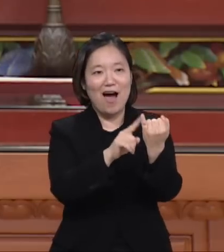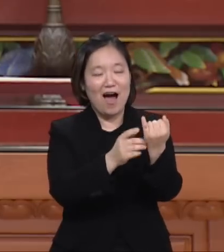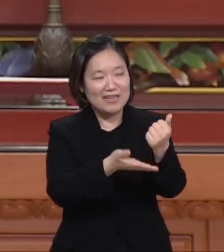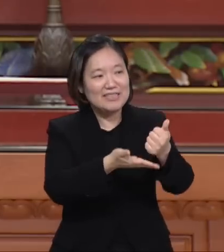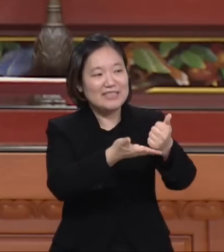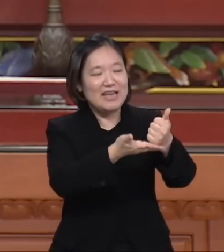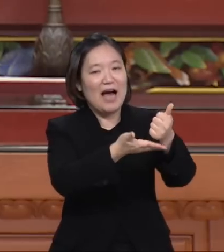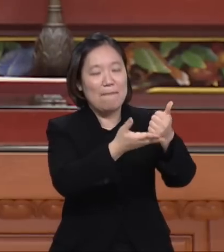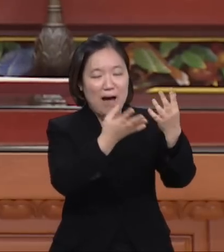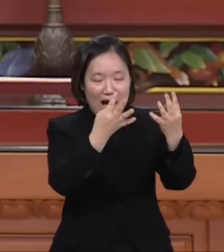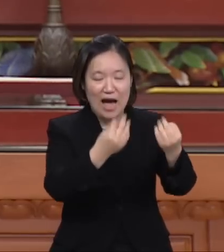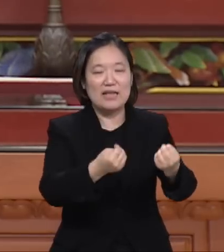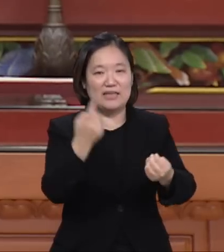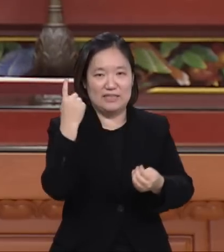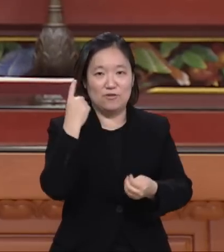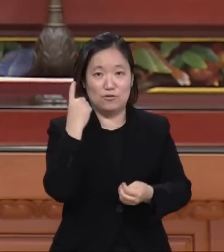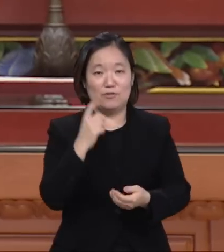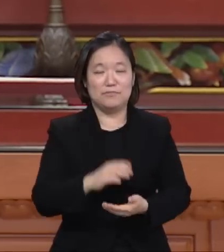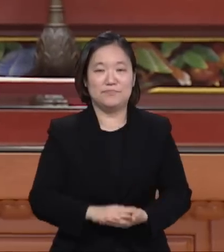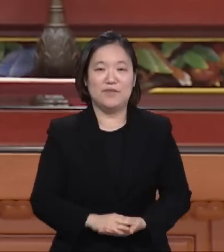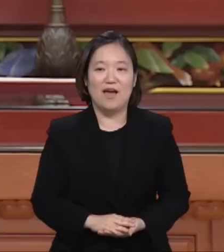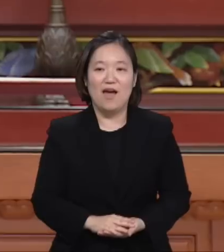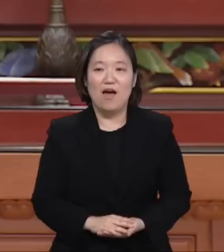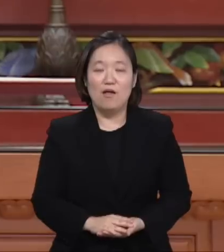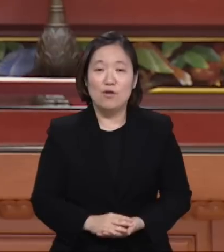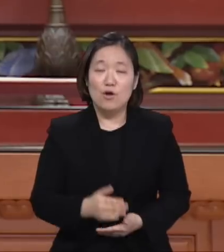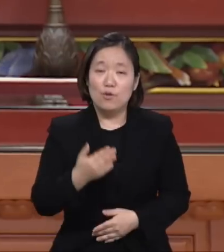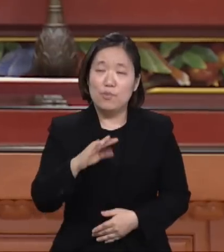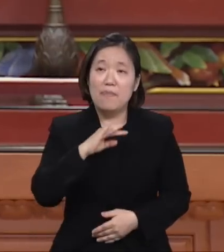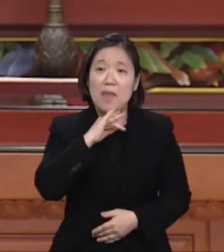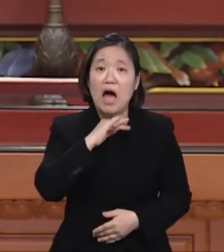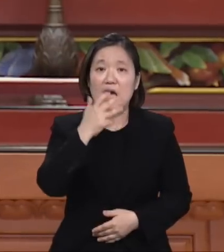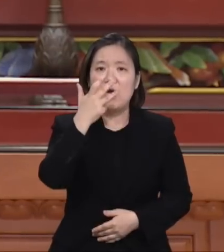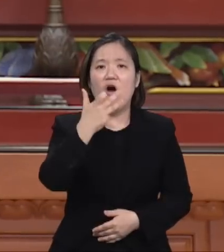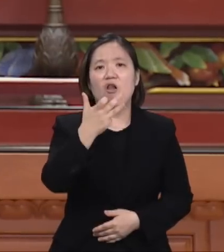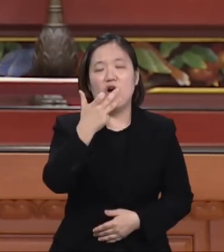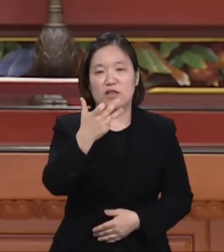잦아했다고 합니다 그런데 18살쯤에